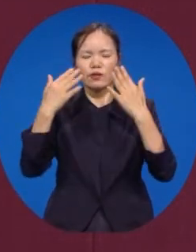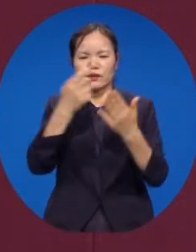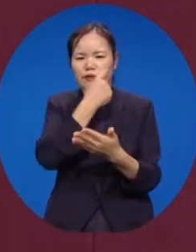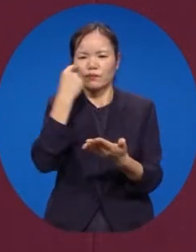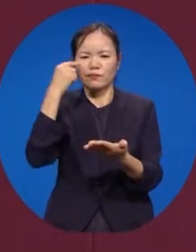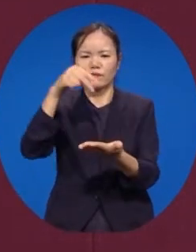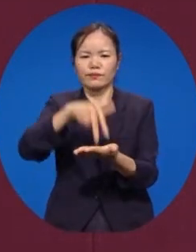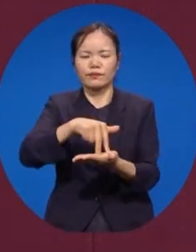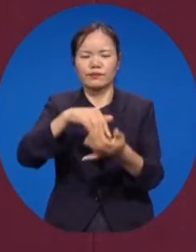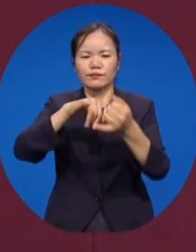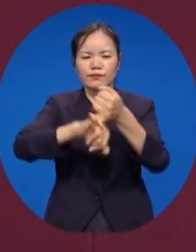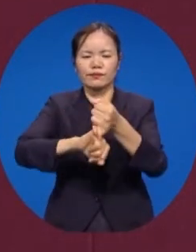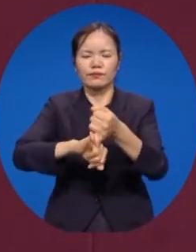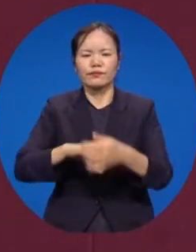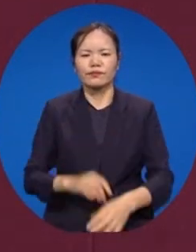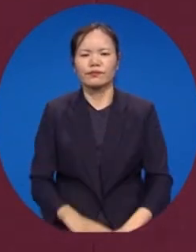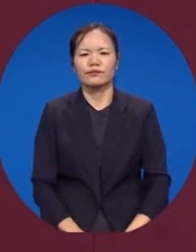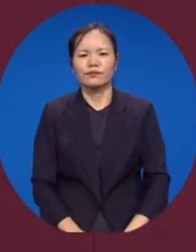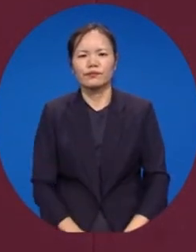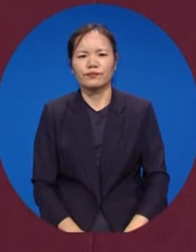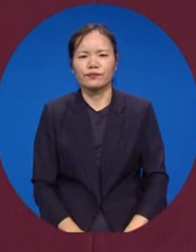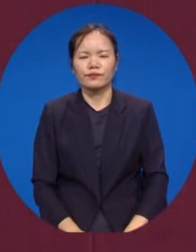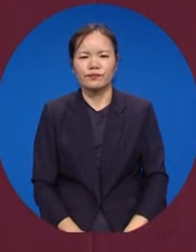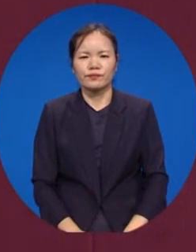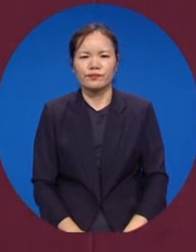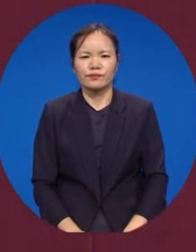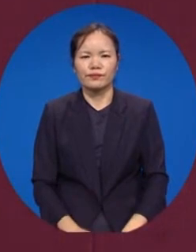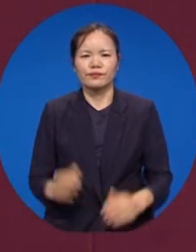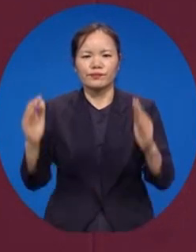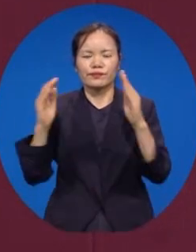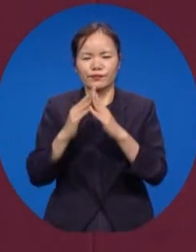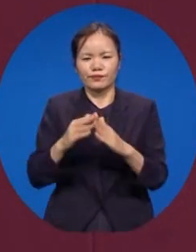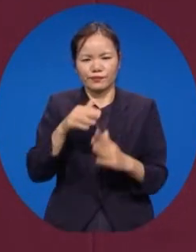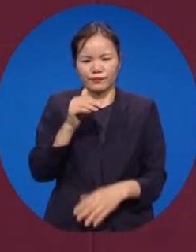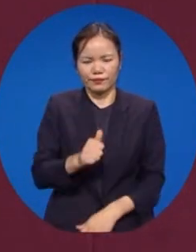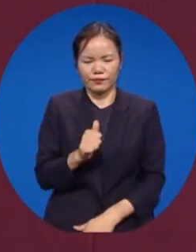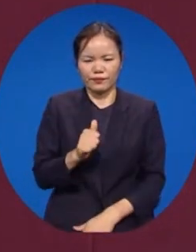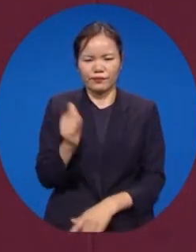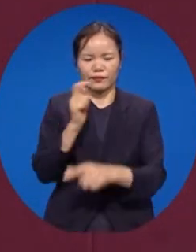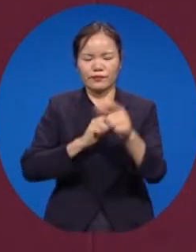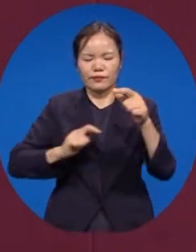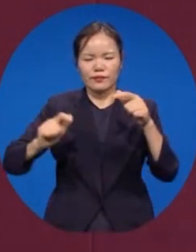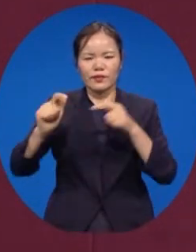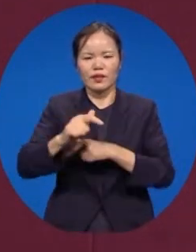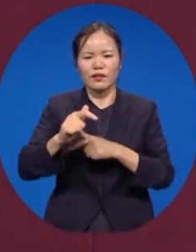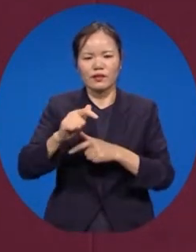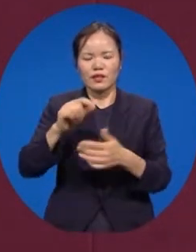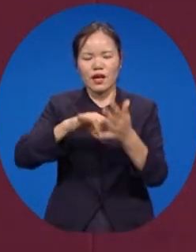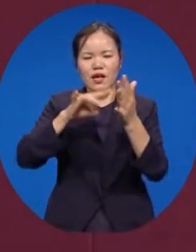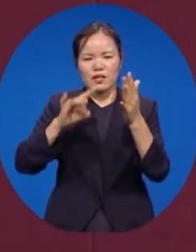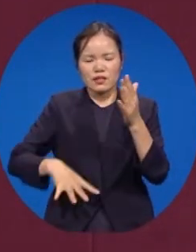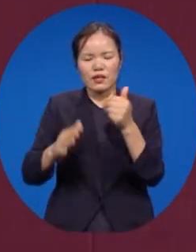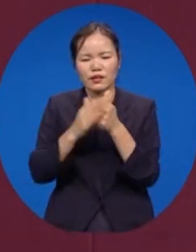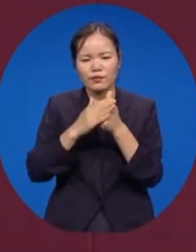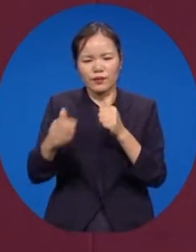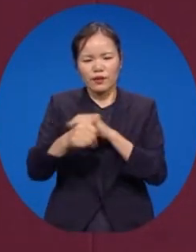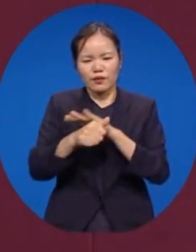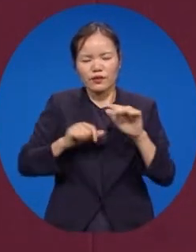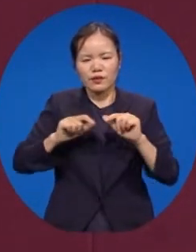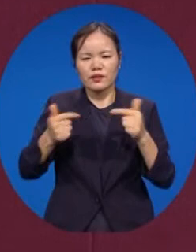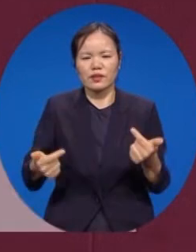보장하겠습니다. 그리고 무엇보다도 집 가진 국민이 더 이상 세금 앞에 위축되지